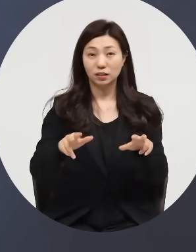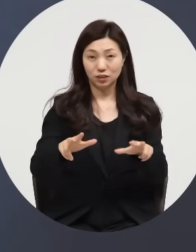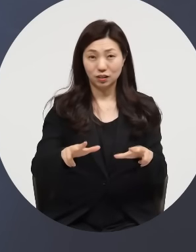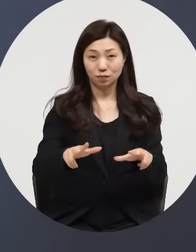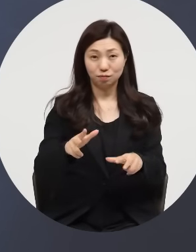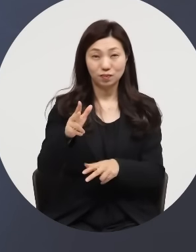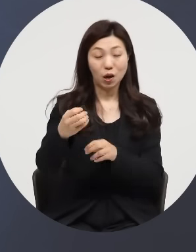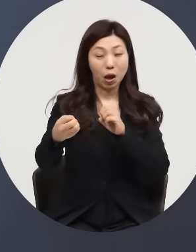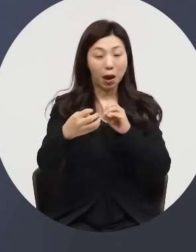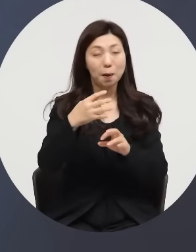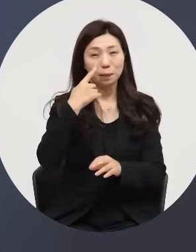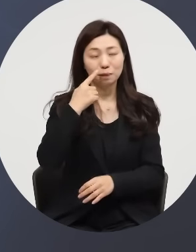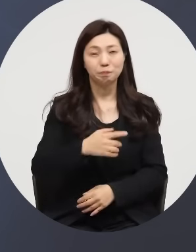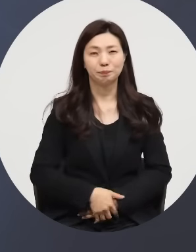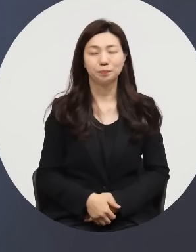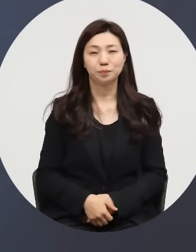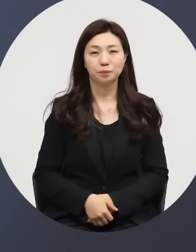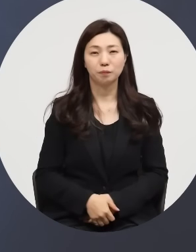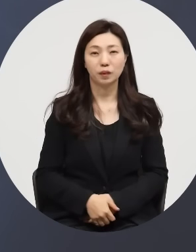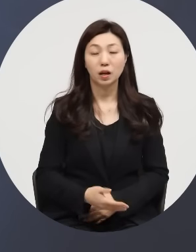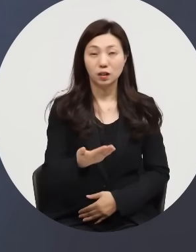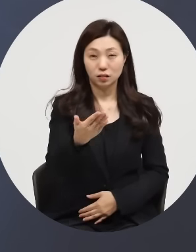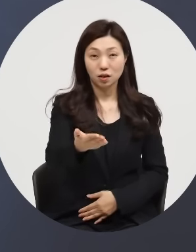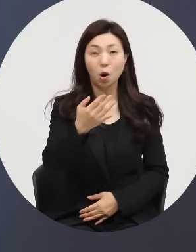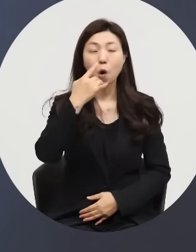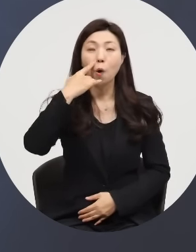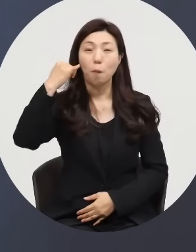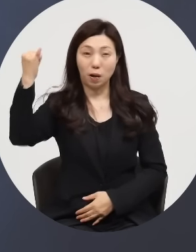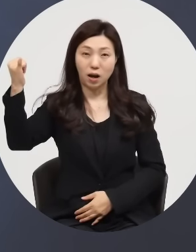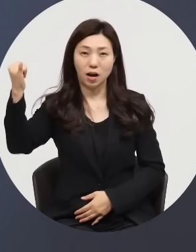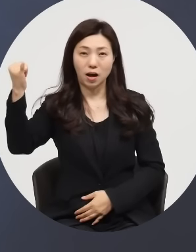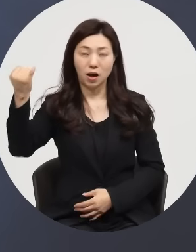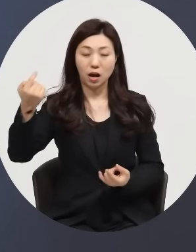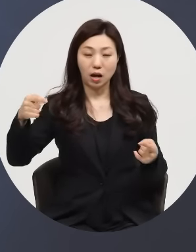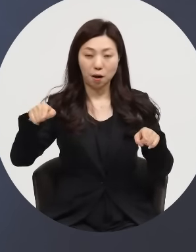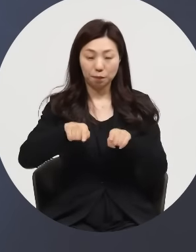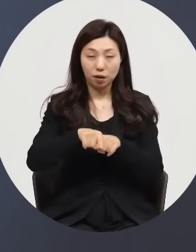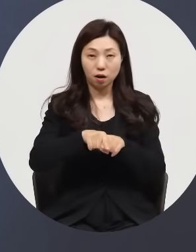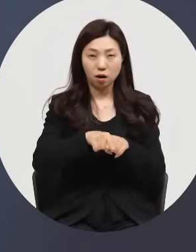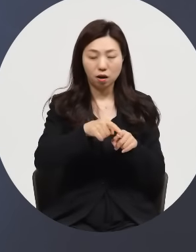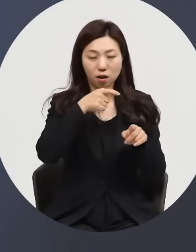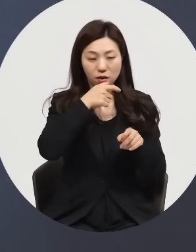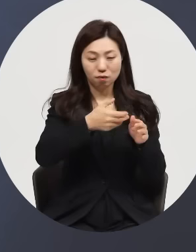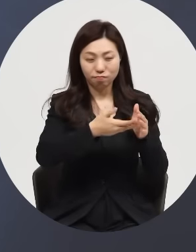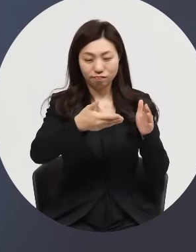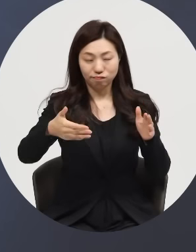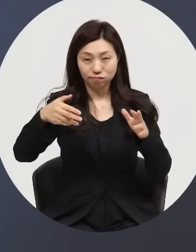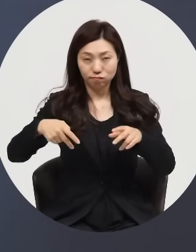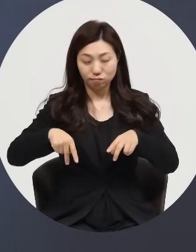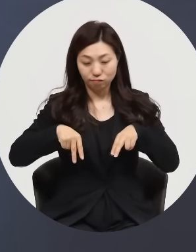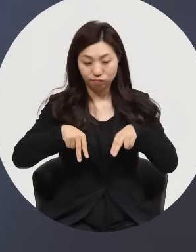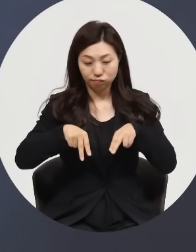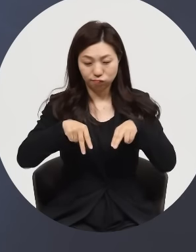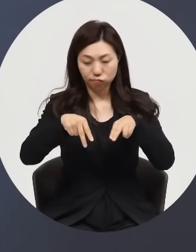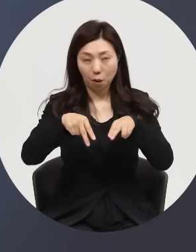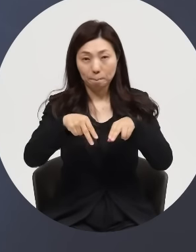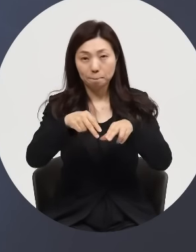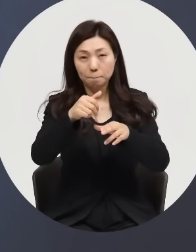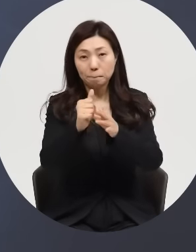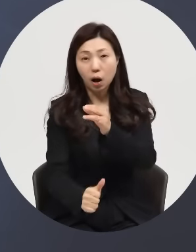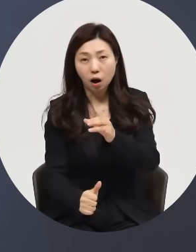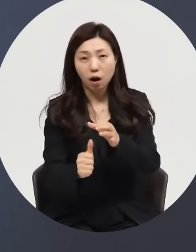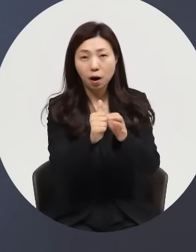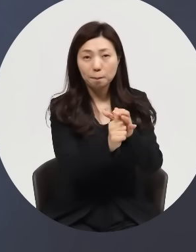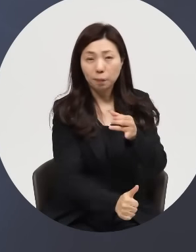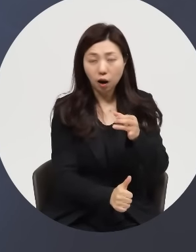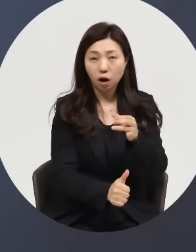그러니까, 이제 한번 얘기해보자. 자기하고 어머니가 강을 건너다가 물에 빠졌어. 둘이 같이 막 물에 떠내려가.